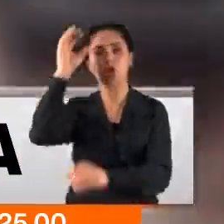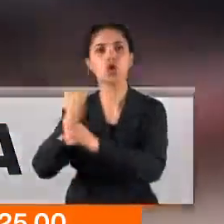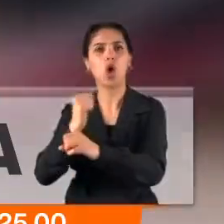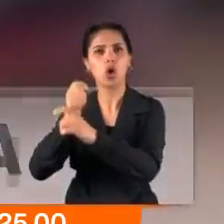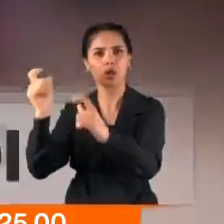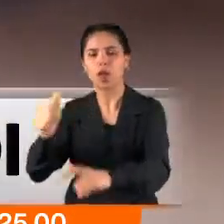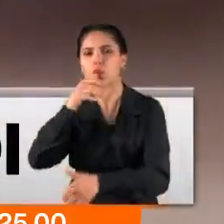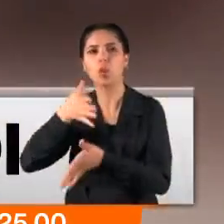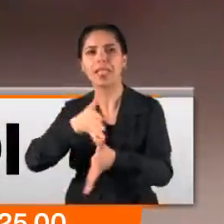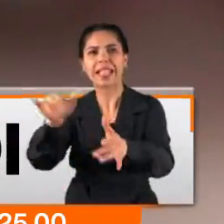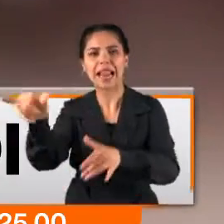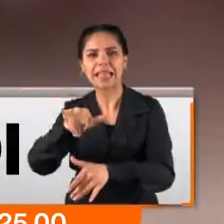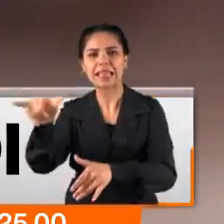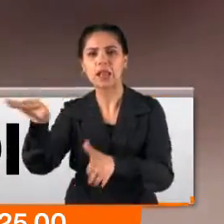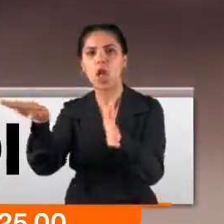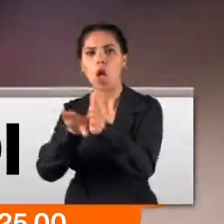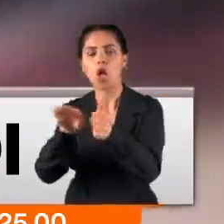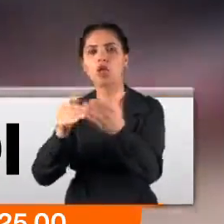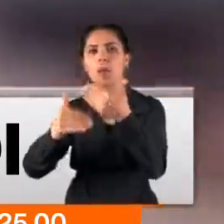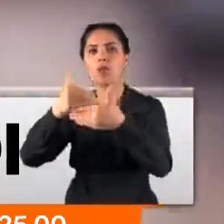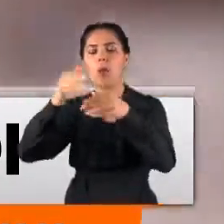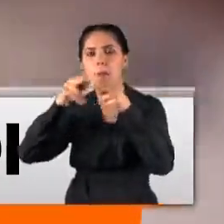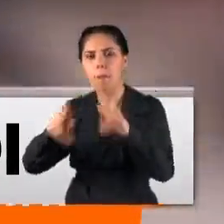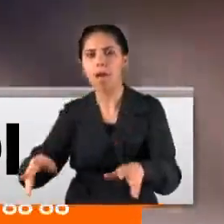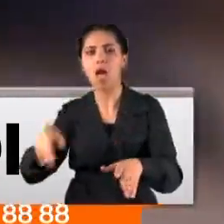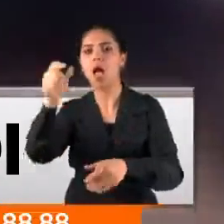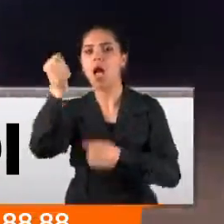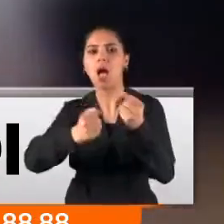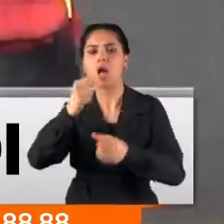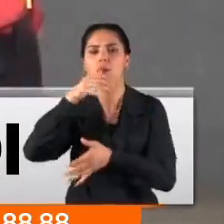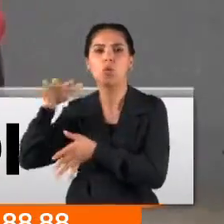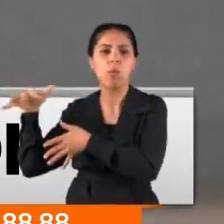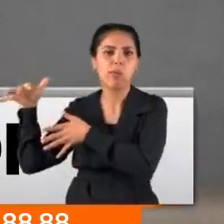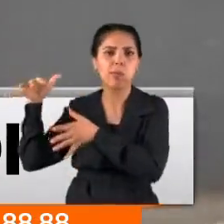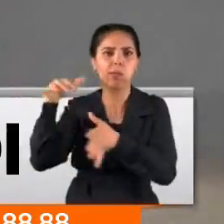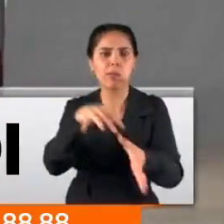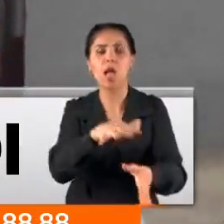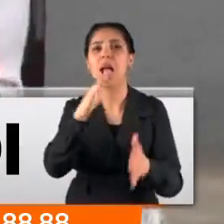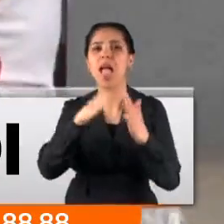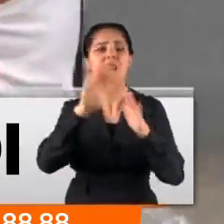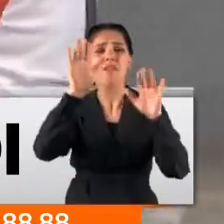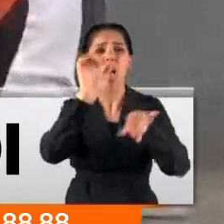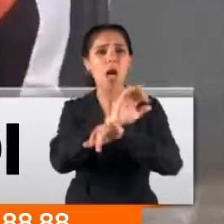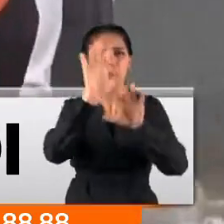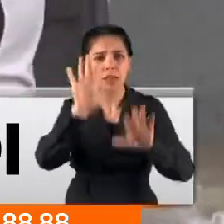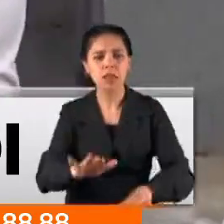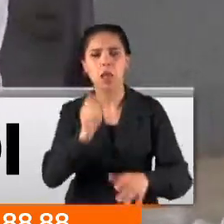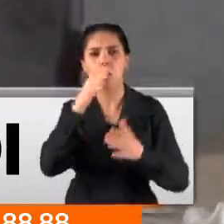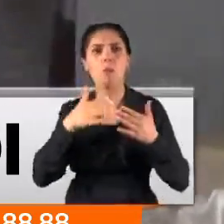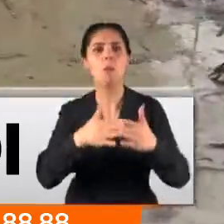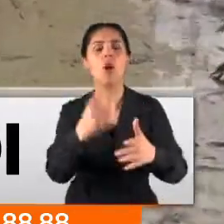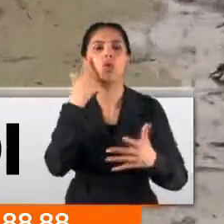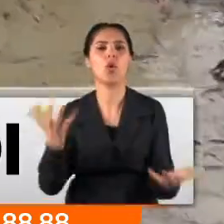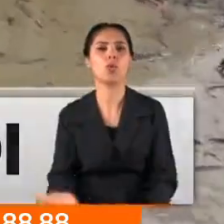dere kenarında bulunan otoparkın istinat duvarı yıkıldı, araçlar dereye sürüklendi. Evlerinde mahsur kalanlar da botlarla